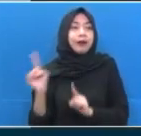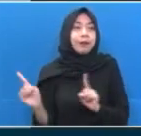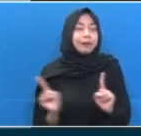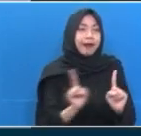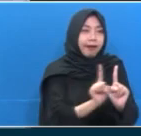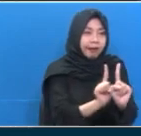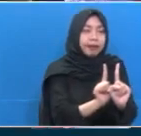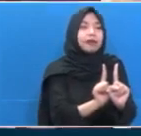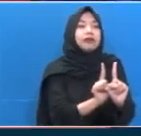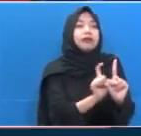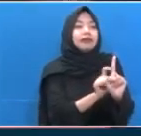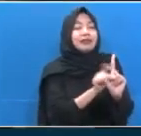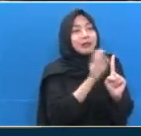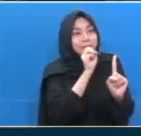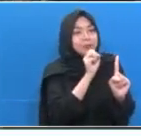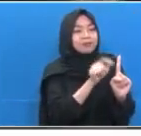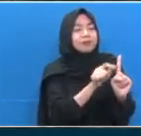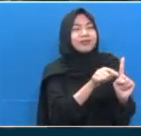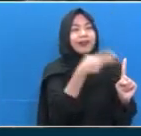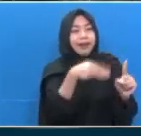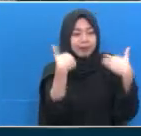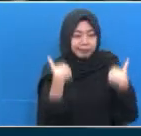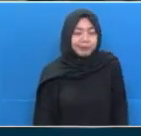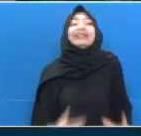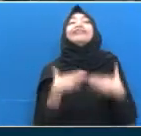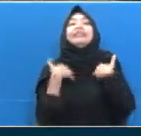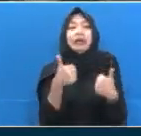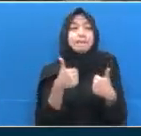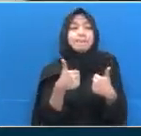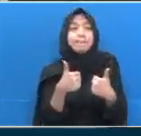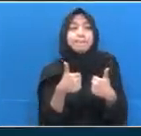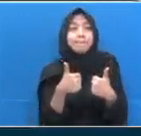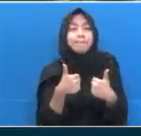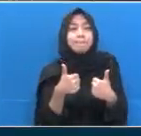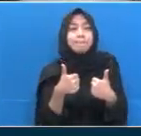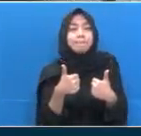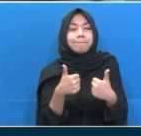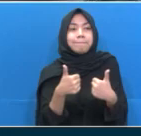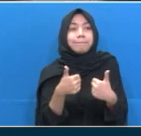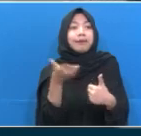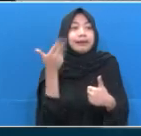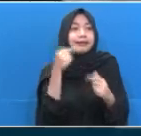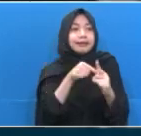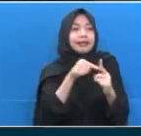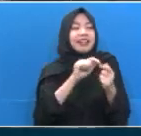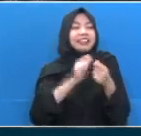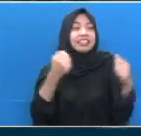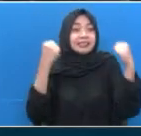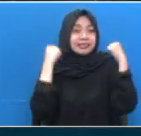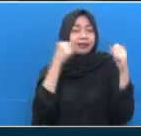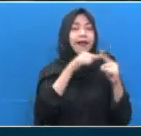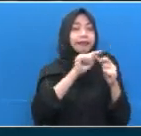lihat bahwa kesiapan dari Klien saya ini sudah siap ya terus kemudian tadi kan dilakukan pengecekan kesehatan juga